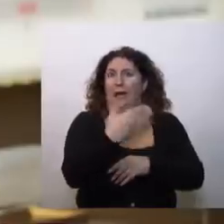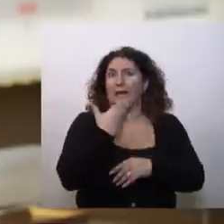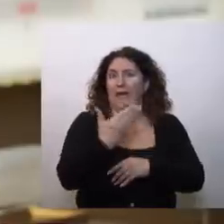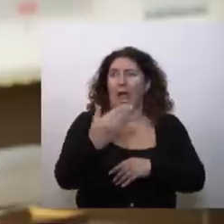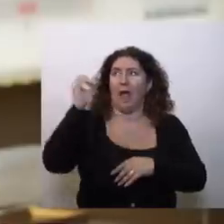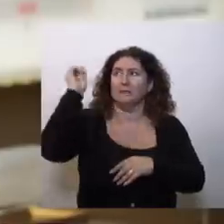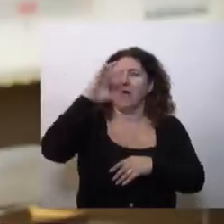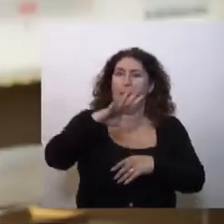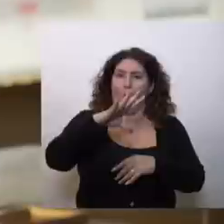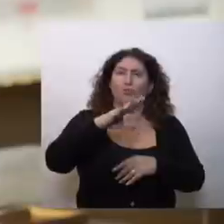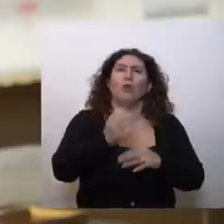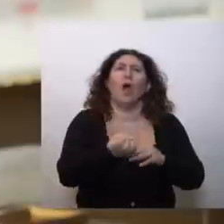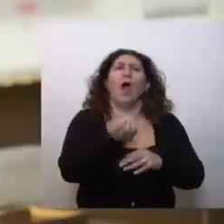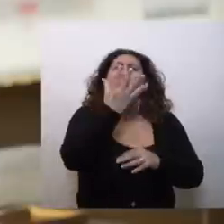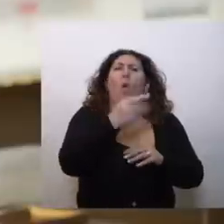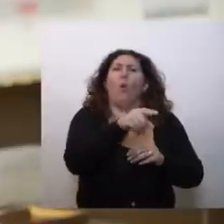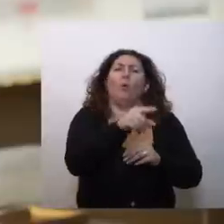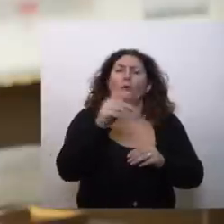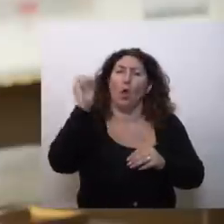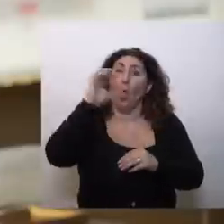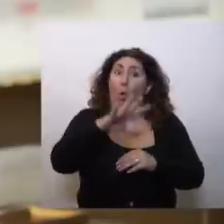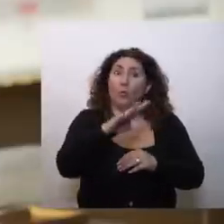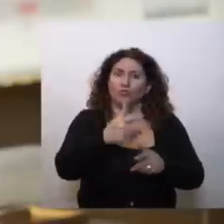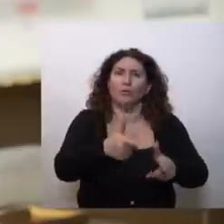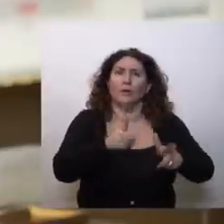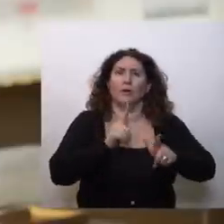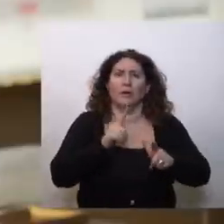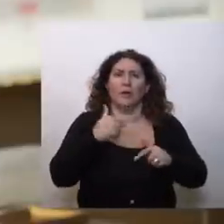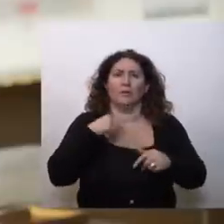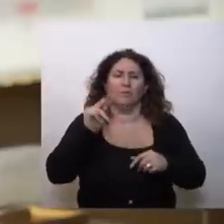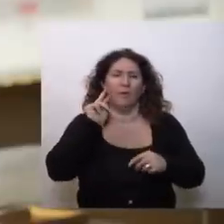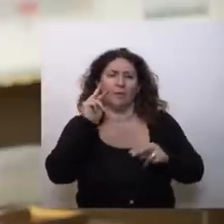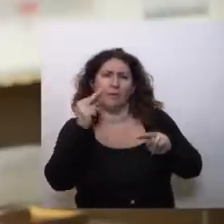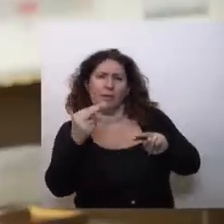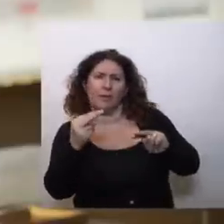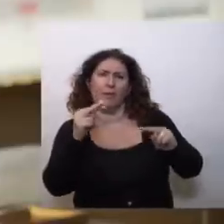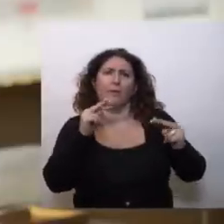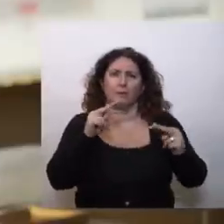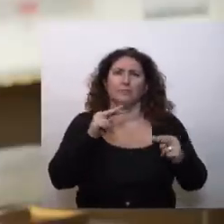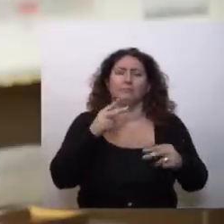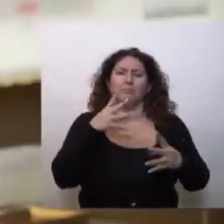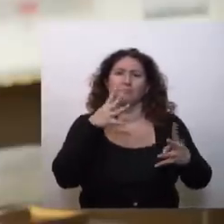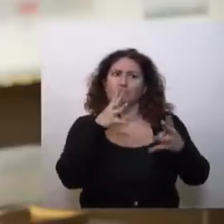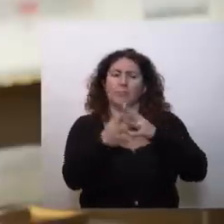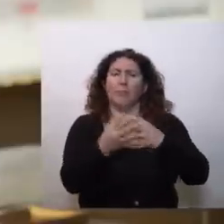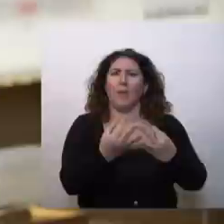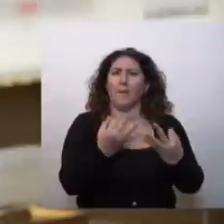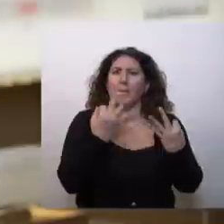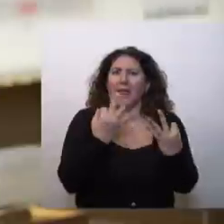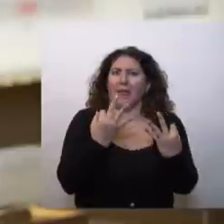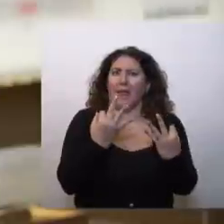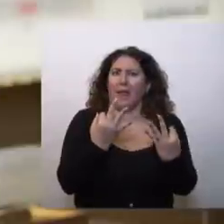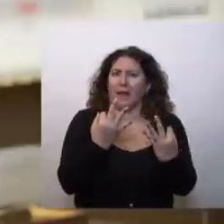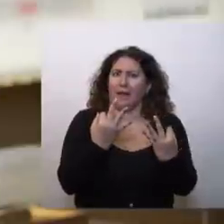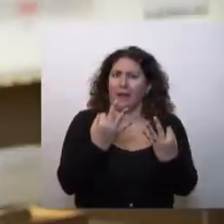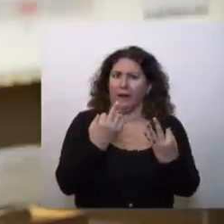ce la restituisce in un modo che ci permette di osservarla molto bene, non soltanto